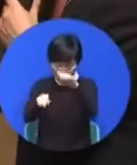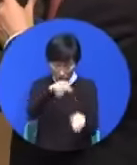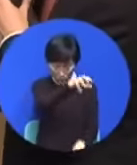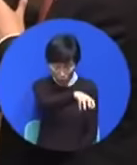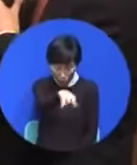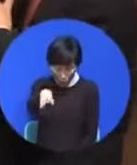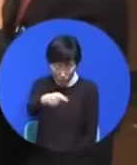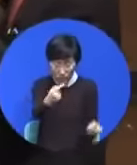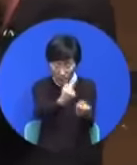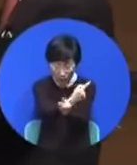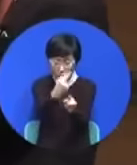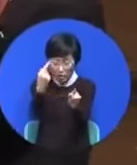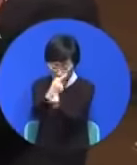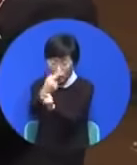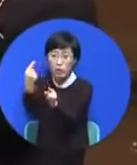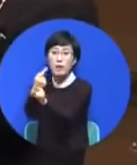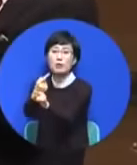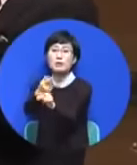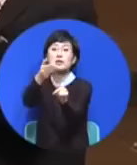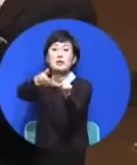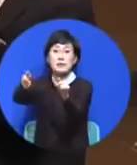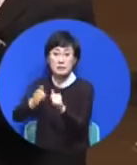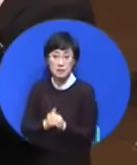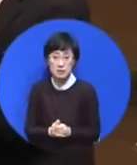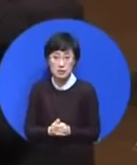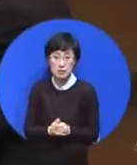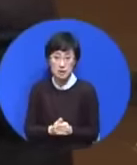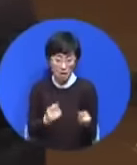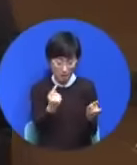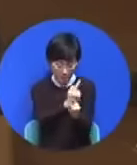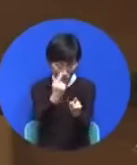사단이 발 앞에 무릎꿇게 될